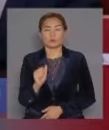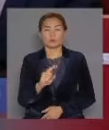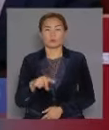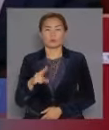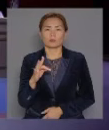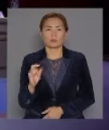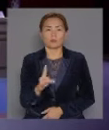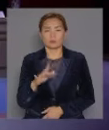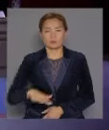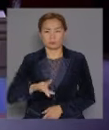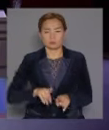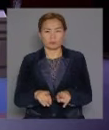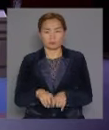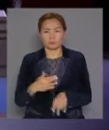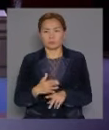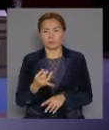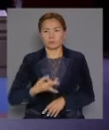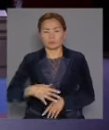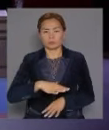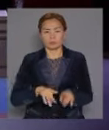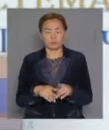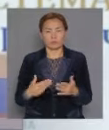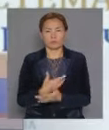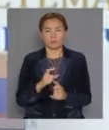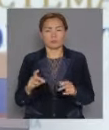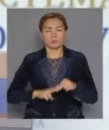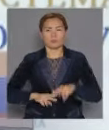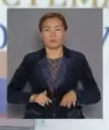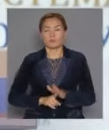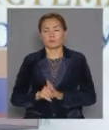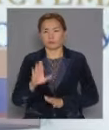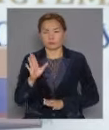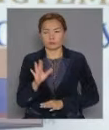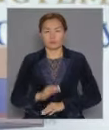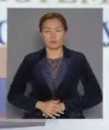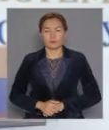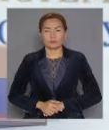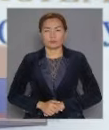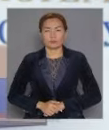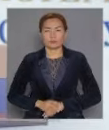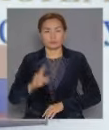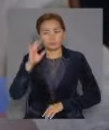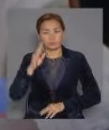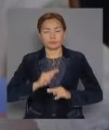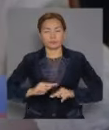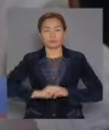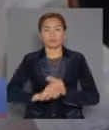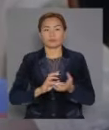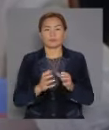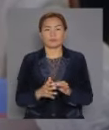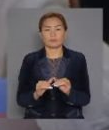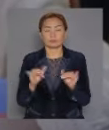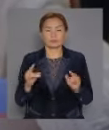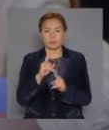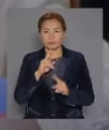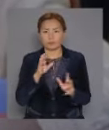басқа қала шетінде орналасқан мөлтек аудандарға да жаңа мектеп құрылысын бастау жайы да ескеріледі. Психологиялық, педагогикалық штаттар көбейіп,